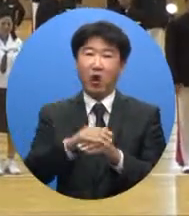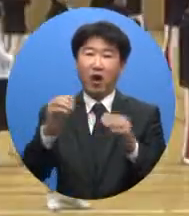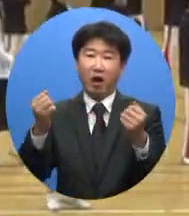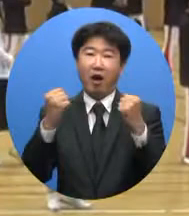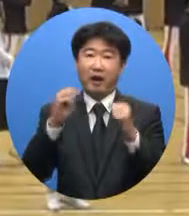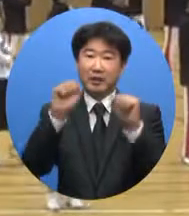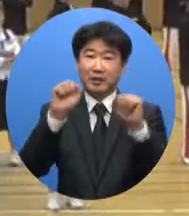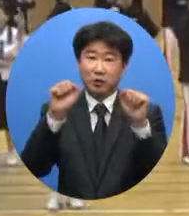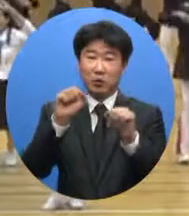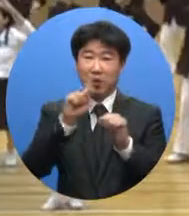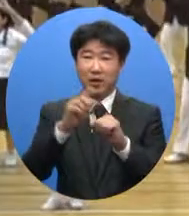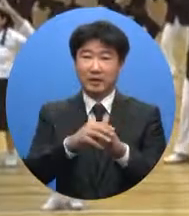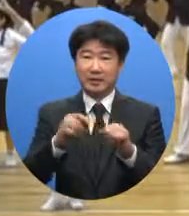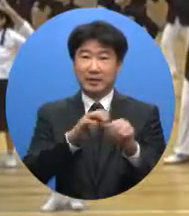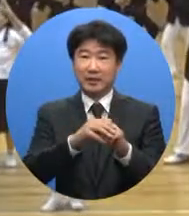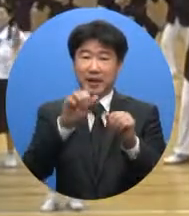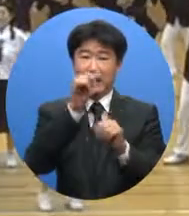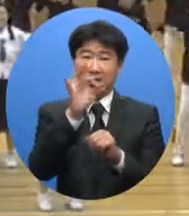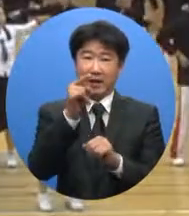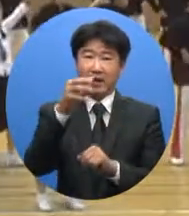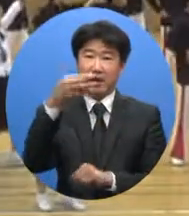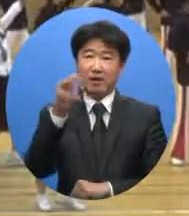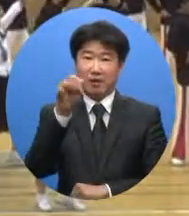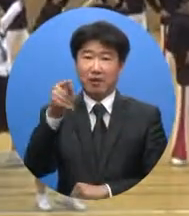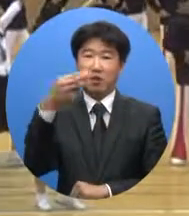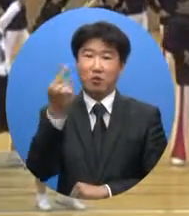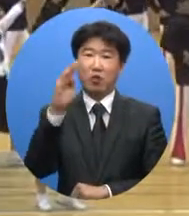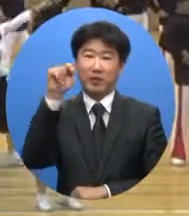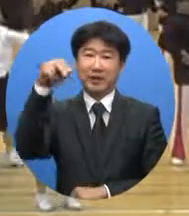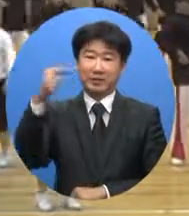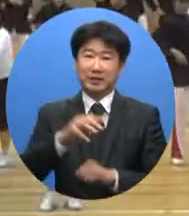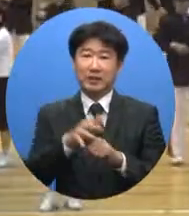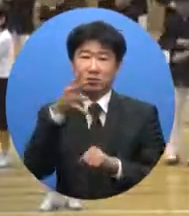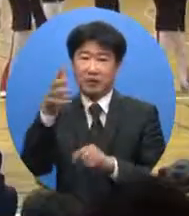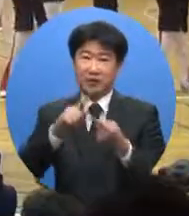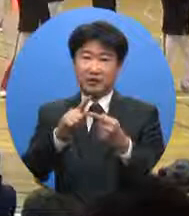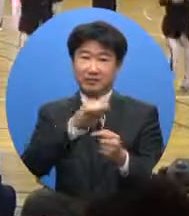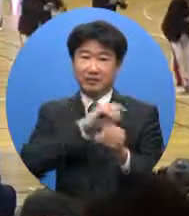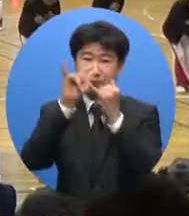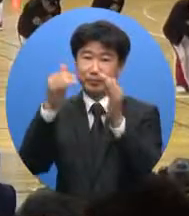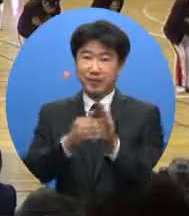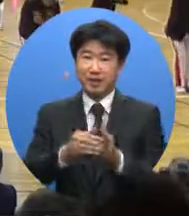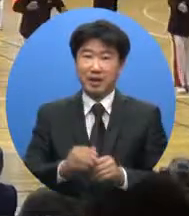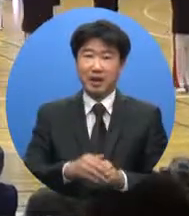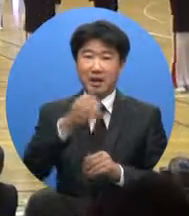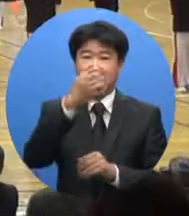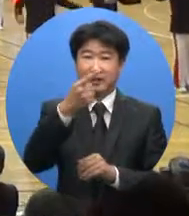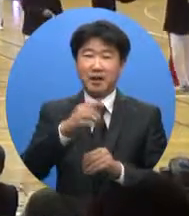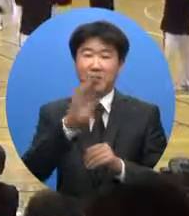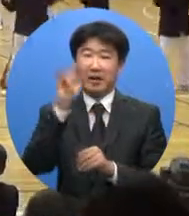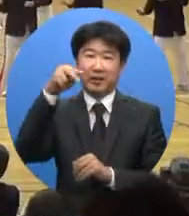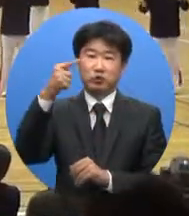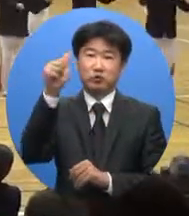건강체조단은 에어로빅스 생활체조 분야 경연대회에서 우수한 실력을 뽐냈습니다. 특히 91살의 배순효